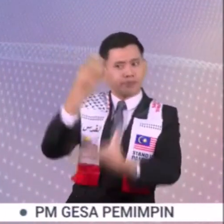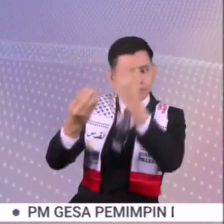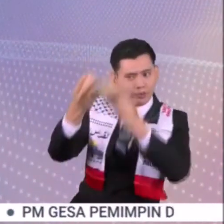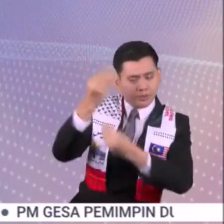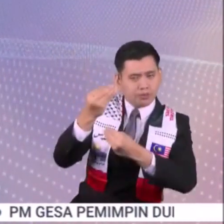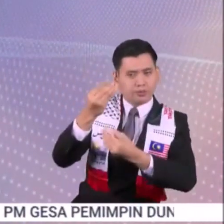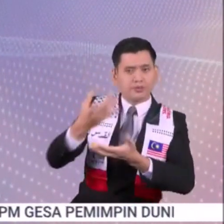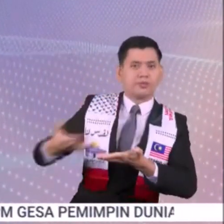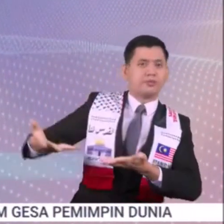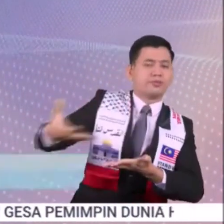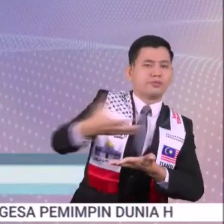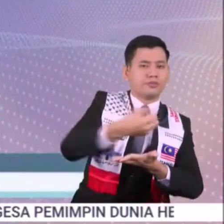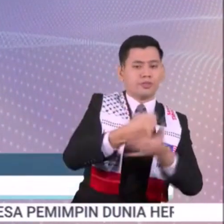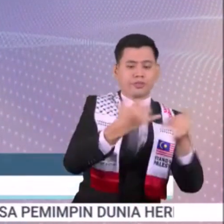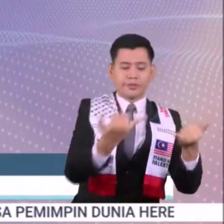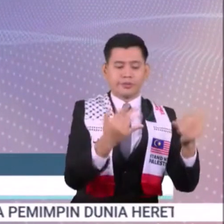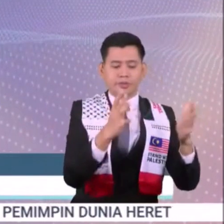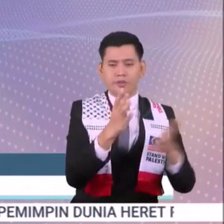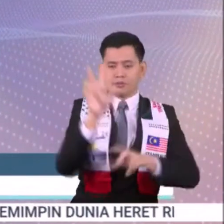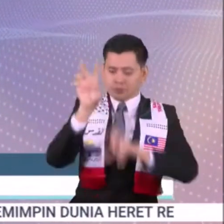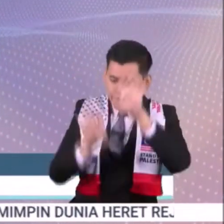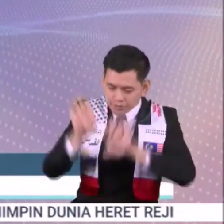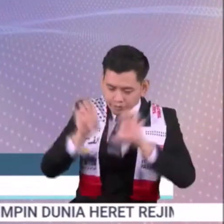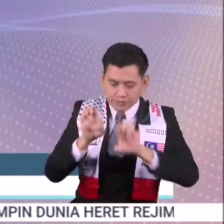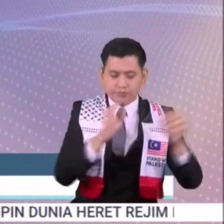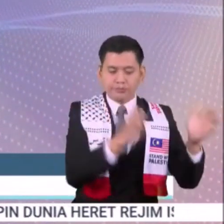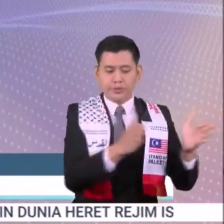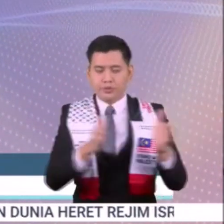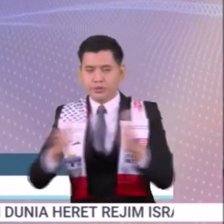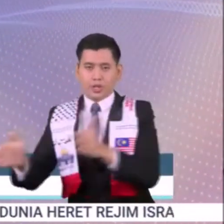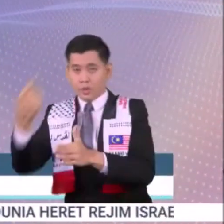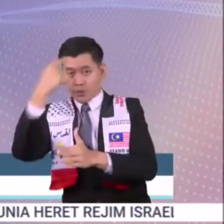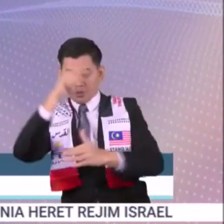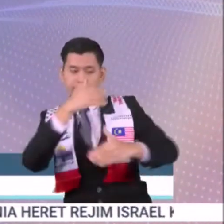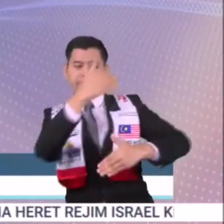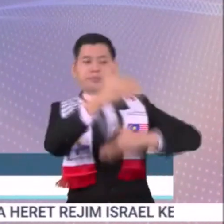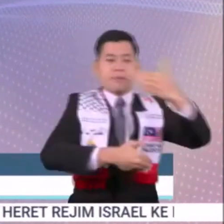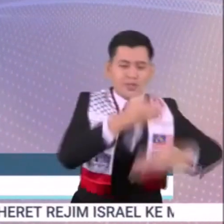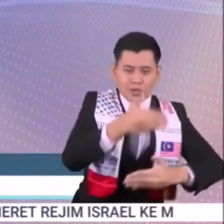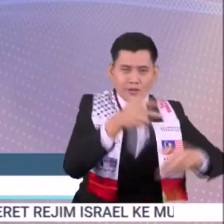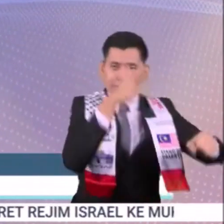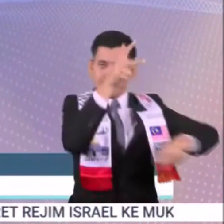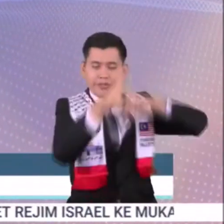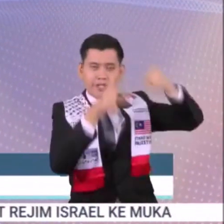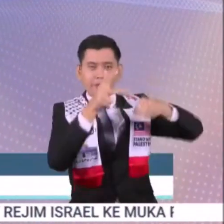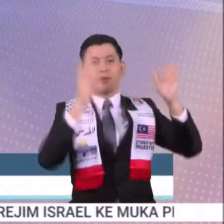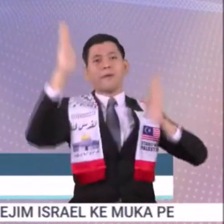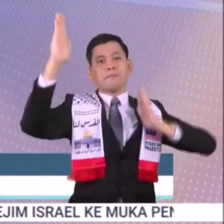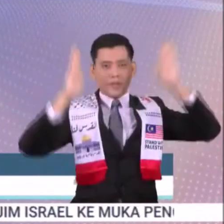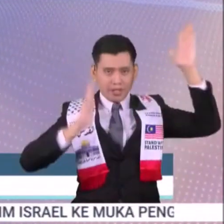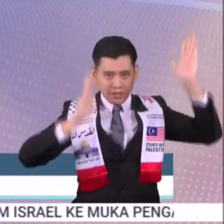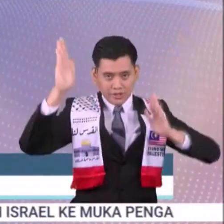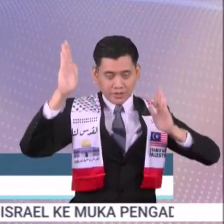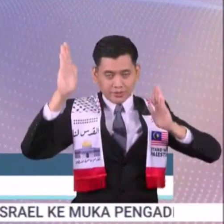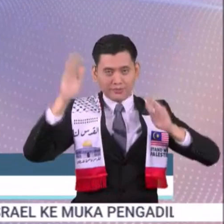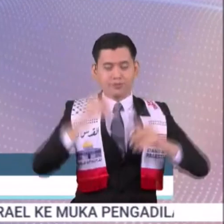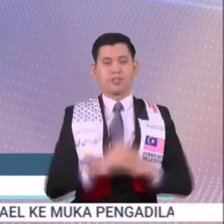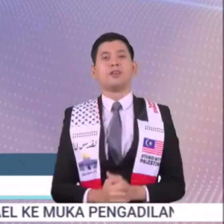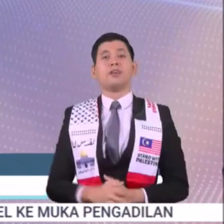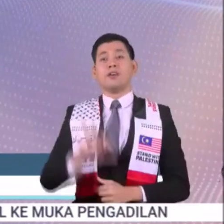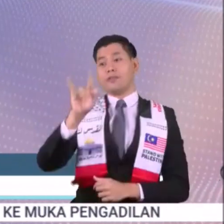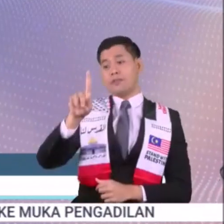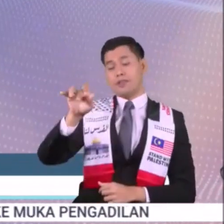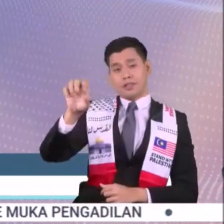langkah yang perlu dirangka ke arah terus memajukan industri perfilman tempatan. Ketua Pegawai Eksekutif Perbadanan Kemajuan Filem Nasional Malaysia,